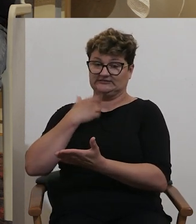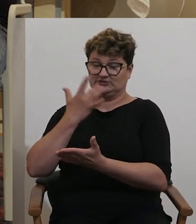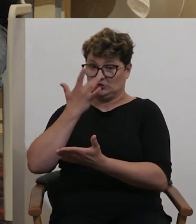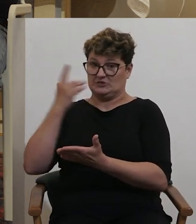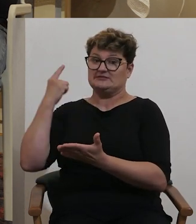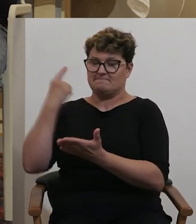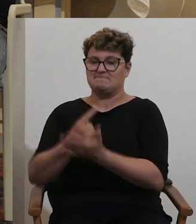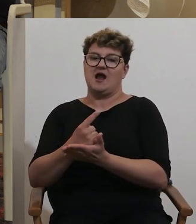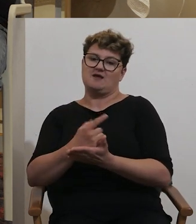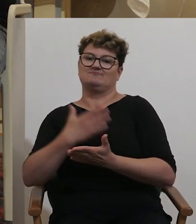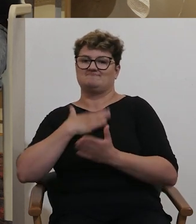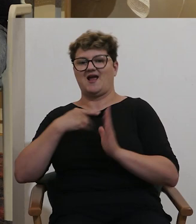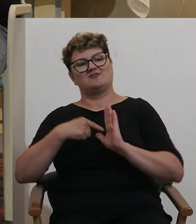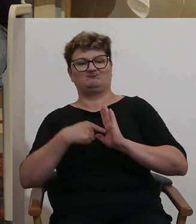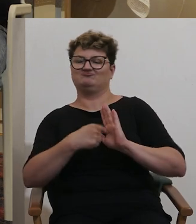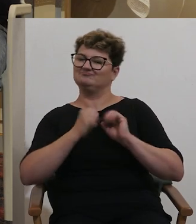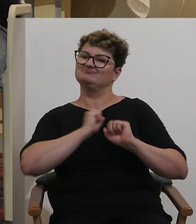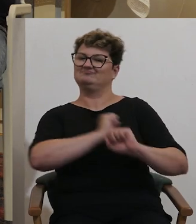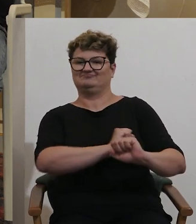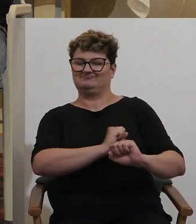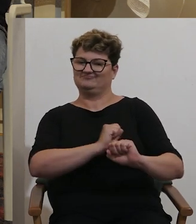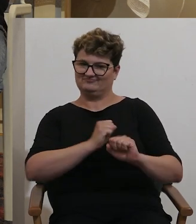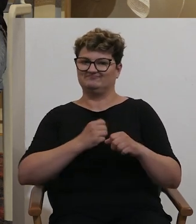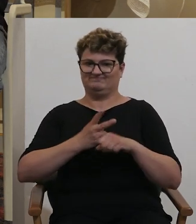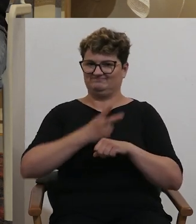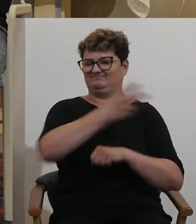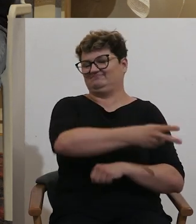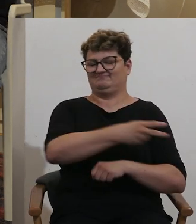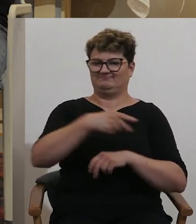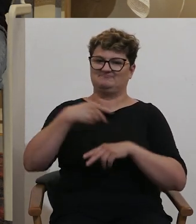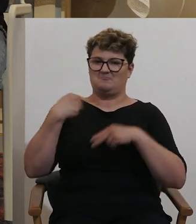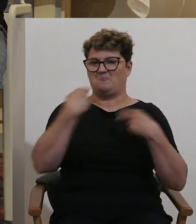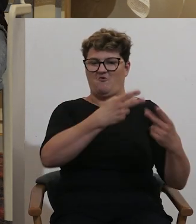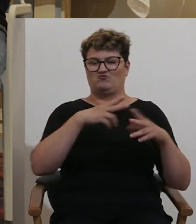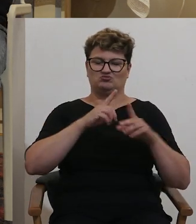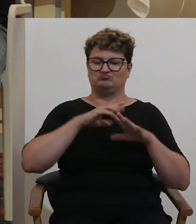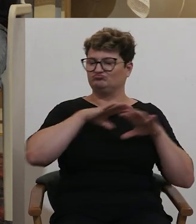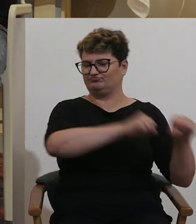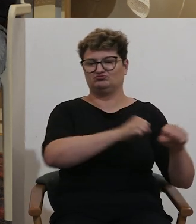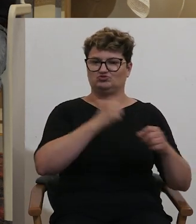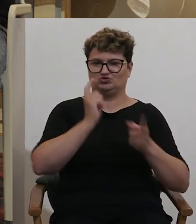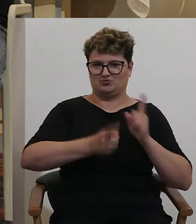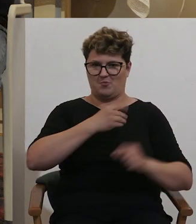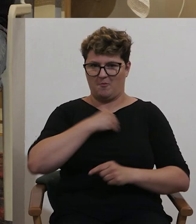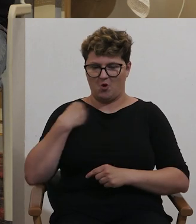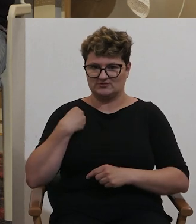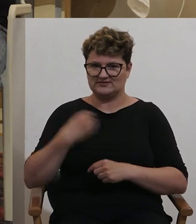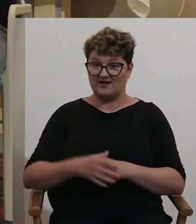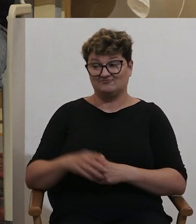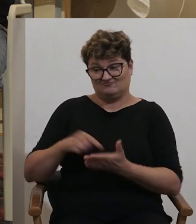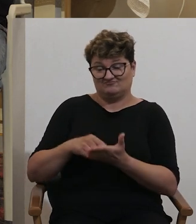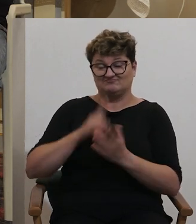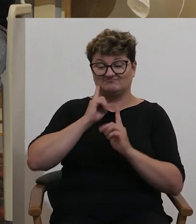po prostu być forpocztą, która w te granice wejdzie. Więc taka jest prawda o bitwie pod